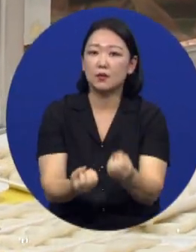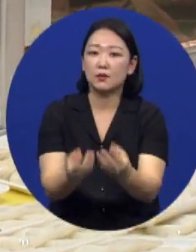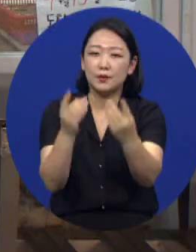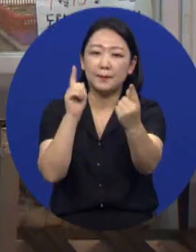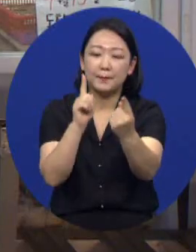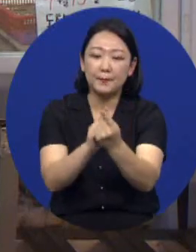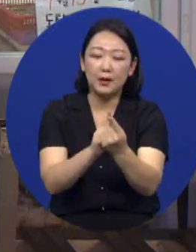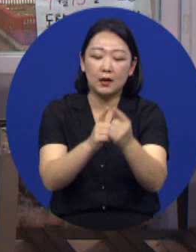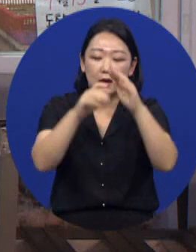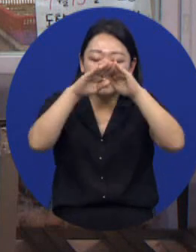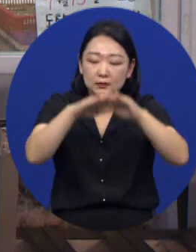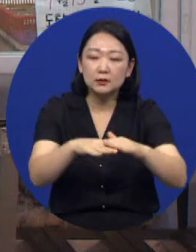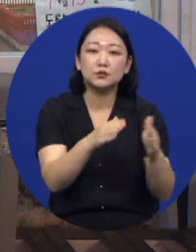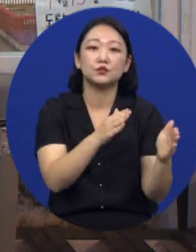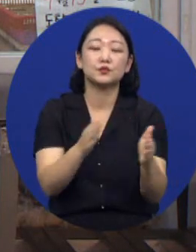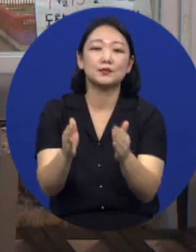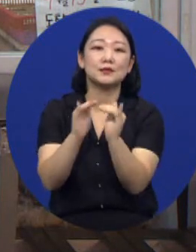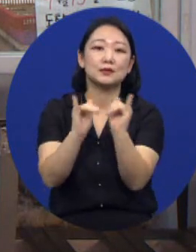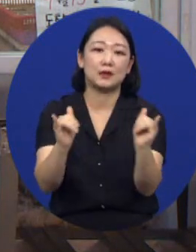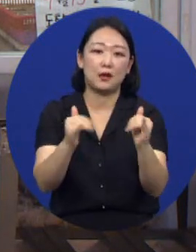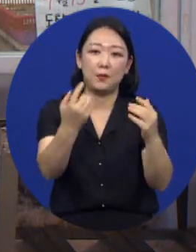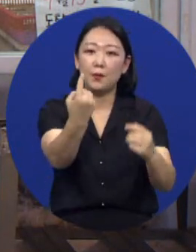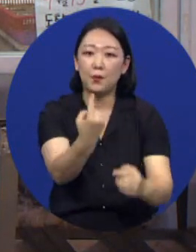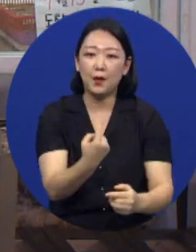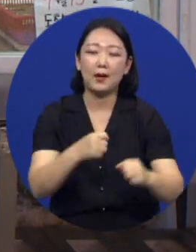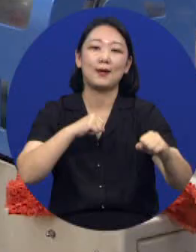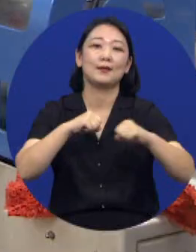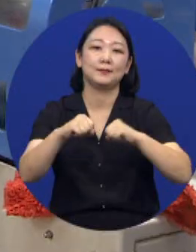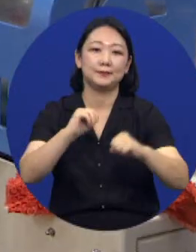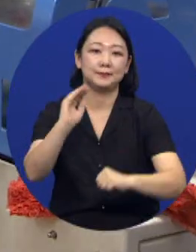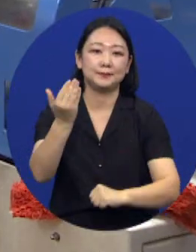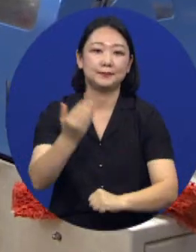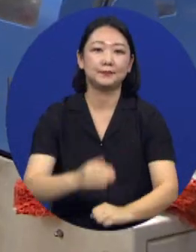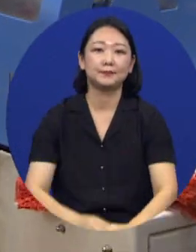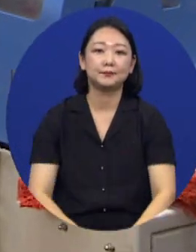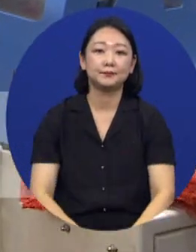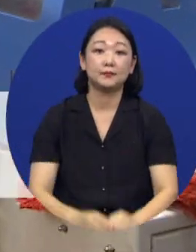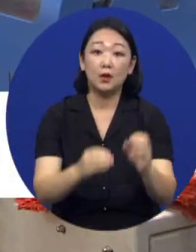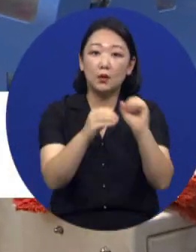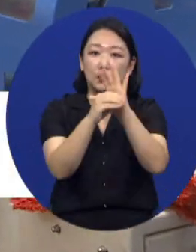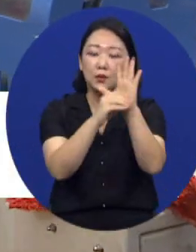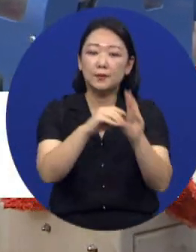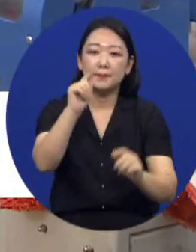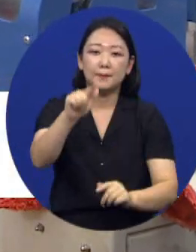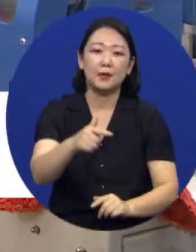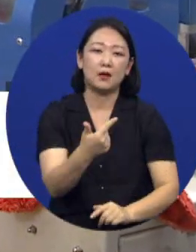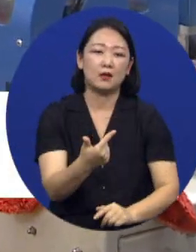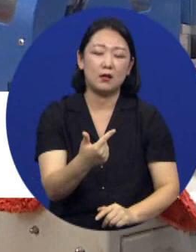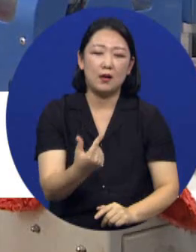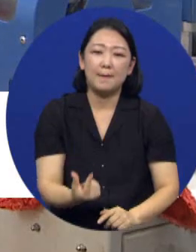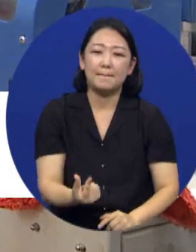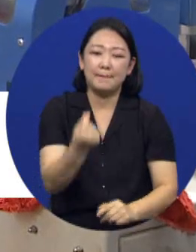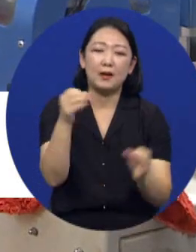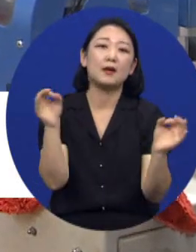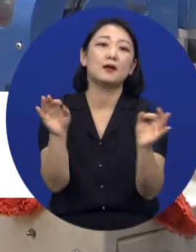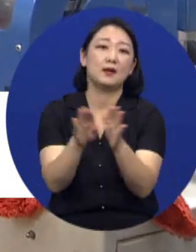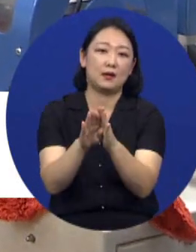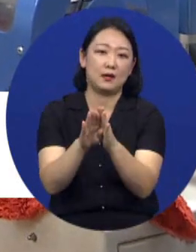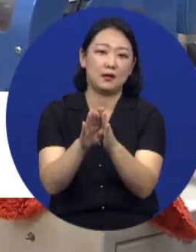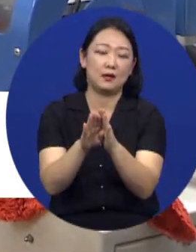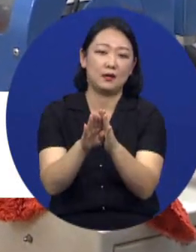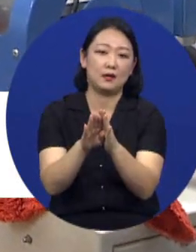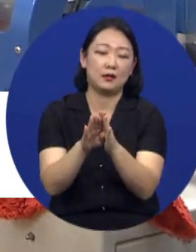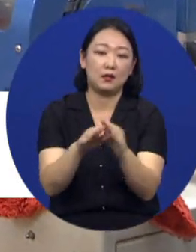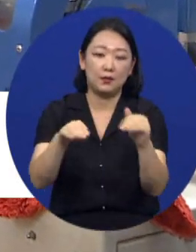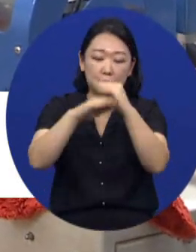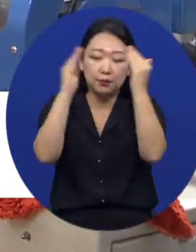차례 준비를 하려는 사람들이 몰리면서 활기를 띠었습니다. 이 코로나가 하루 빨리 그냥 다 사라지고